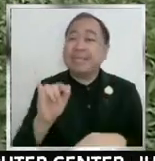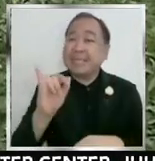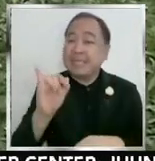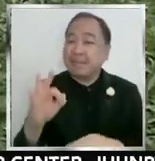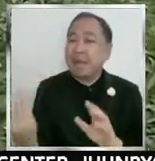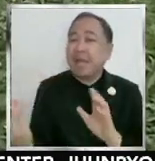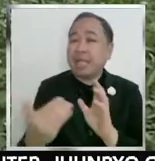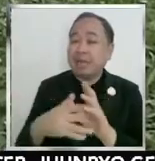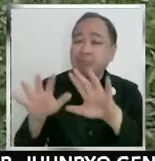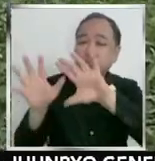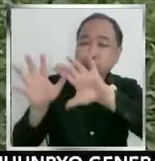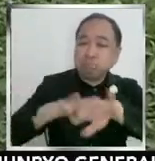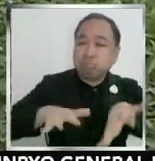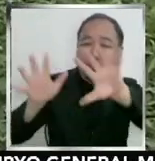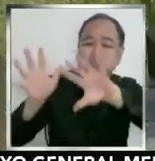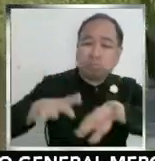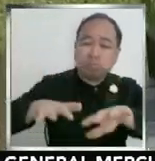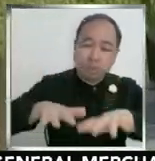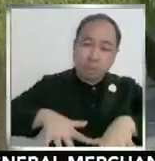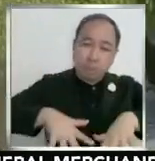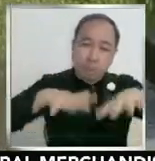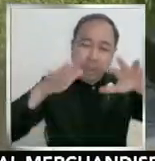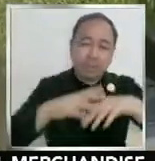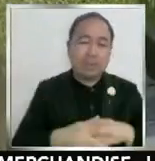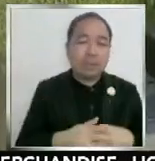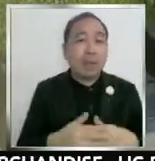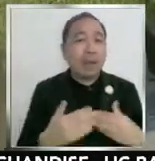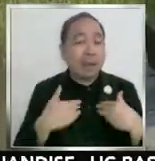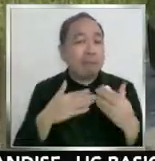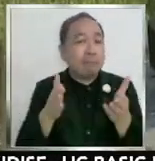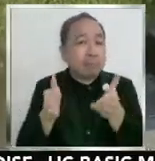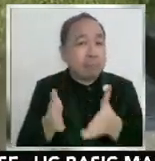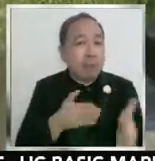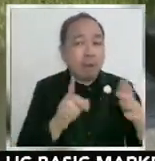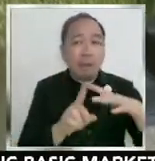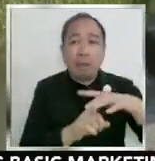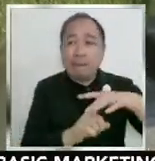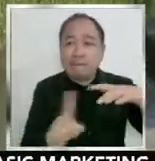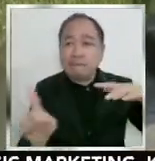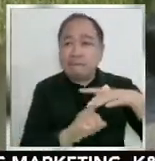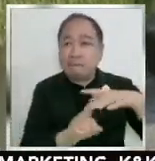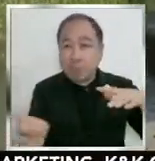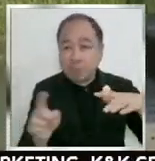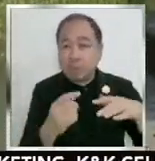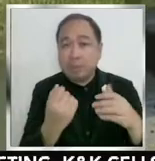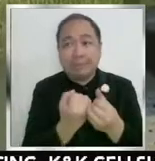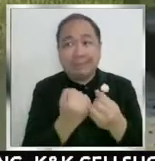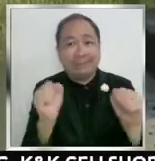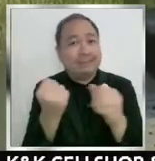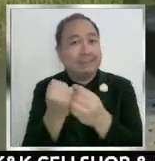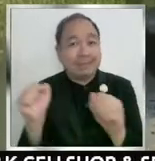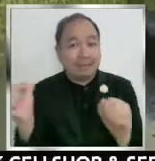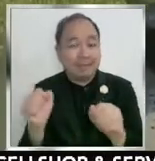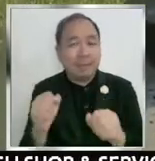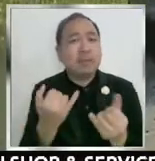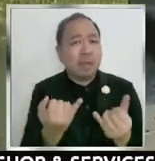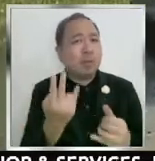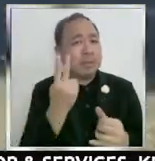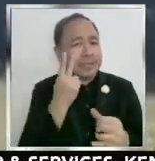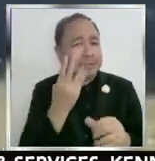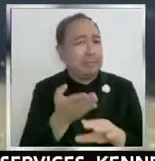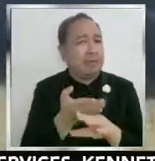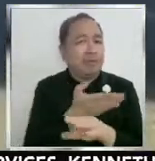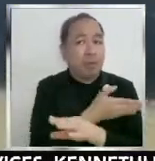Yung mga preventive na evacuation, pinahanda niya na kung kinakailang. Kasi nadedetermine naman eh kung magbabaha o